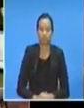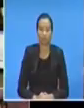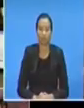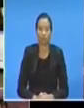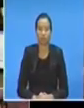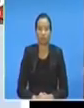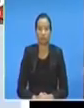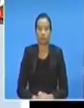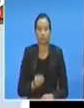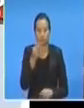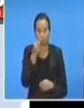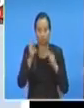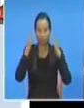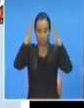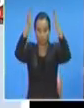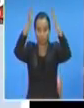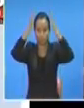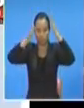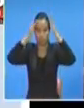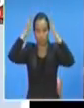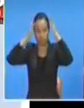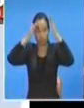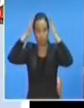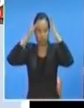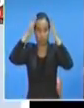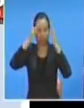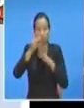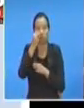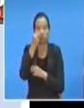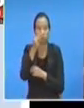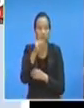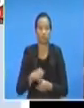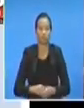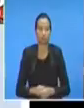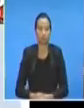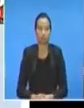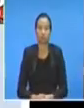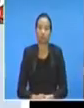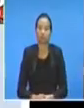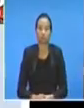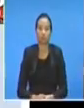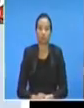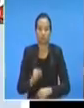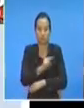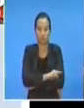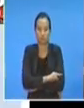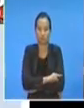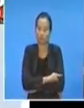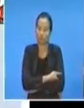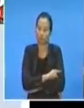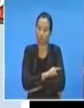ไปดูที่มาเลเซียในวันถัดมาครับในวันที่ปลายเดือนเมษา